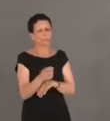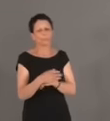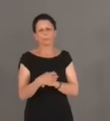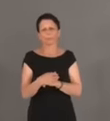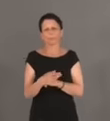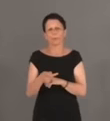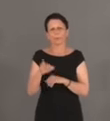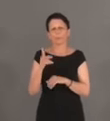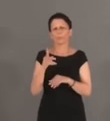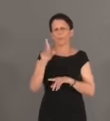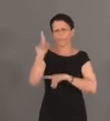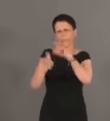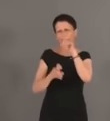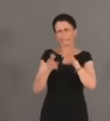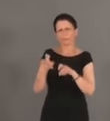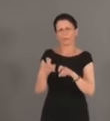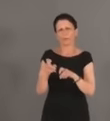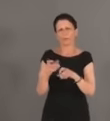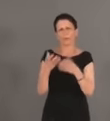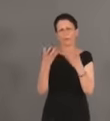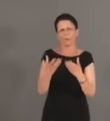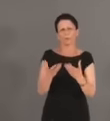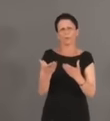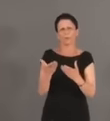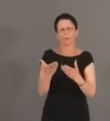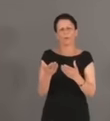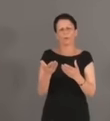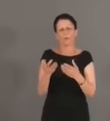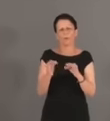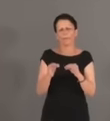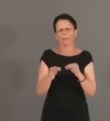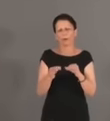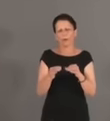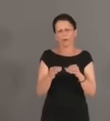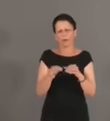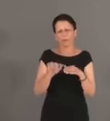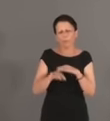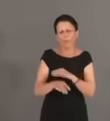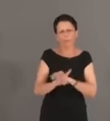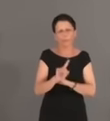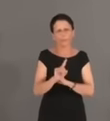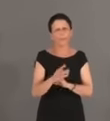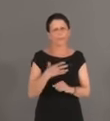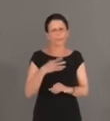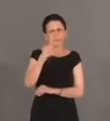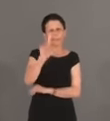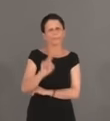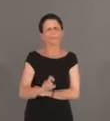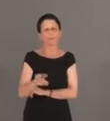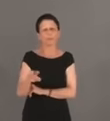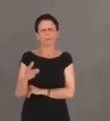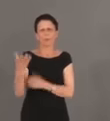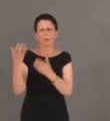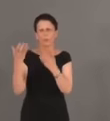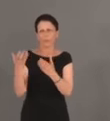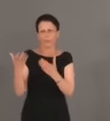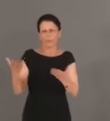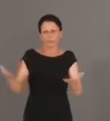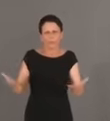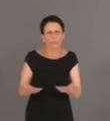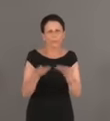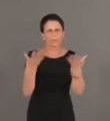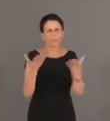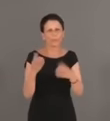Et c'est plus des questions que j'ai à vous poser que sur le fond. Donc, vous semblez vouloir œuvrer contre